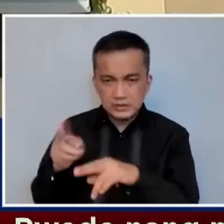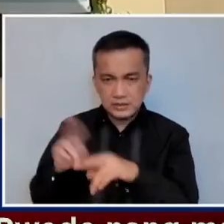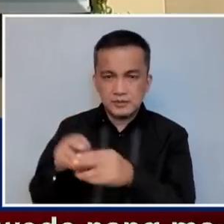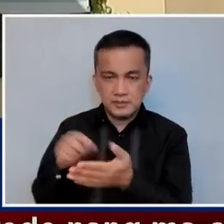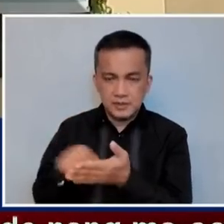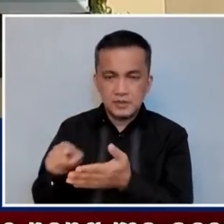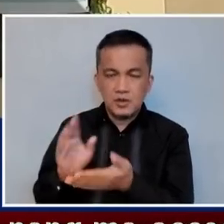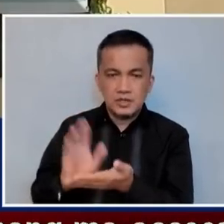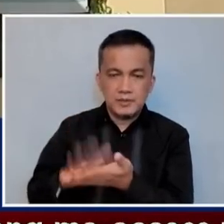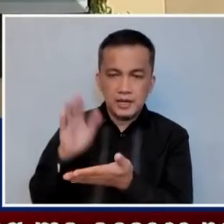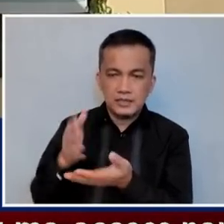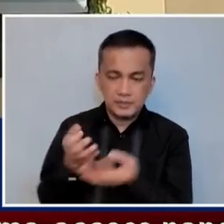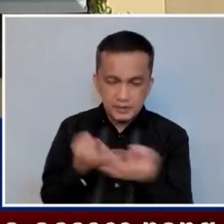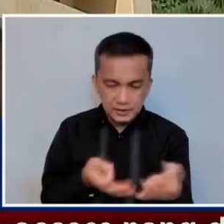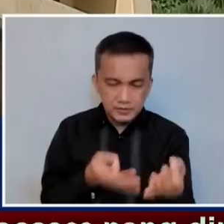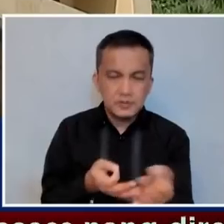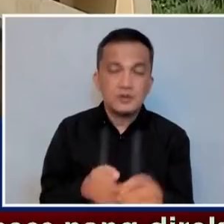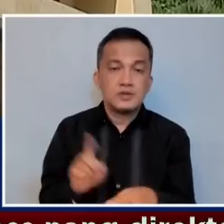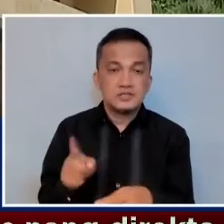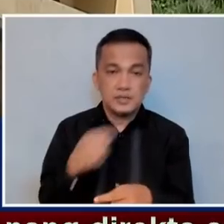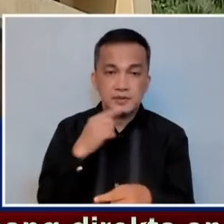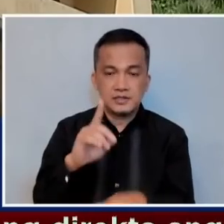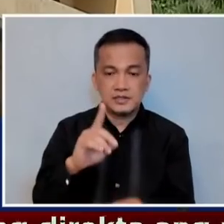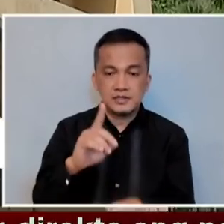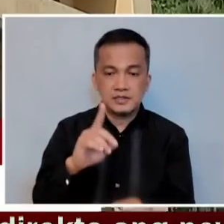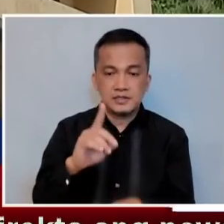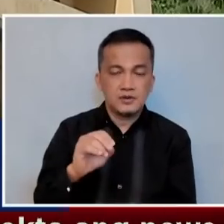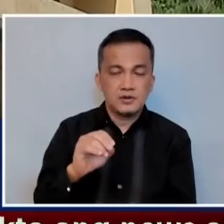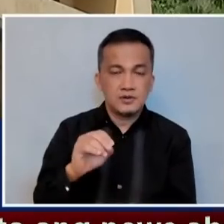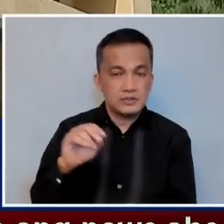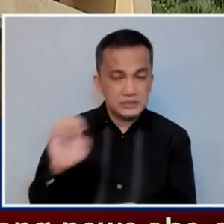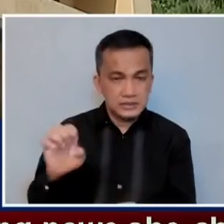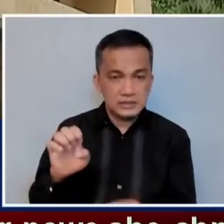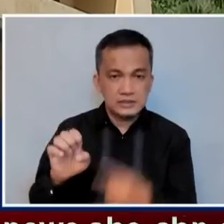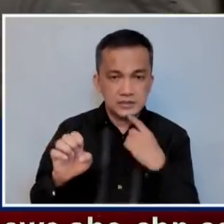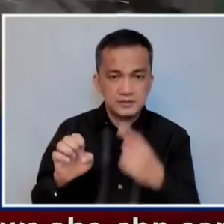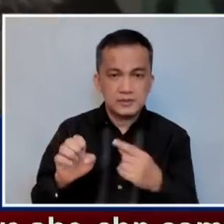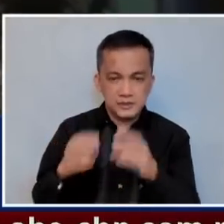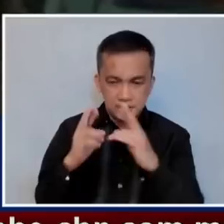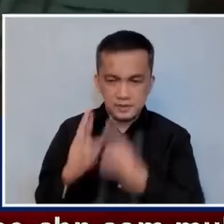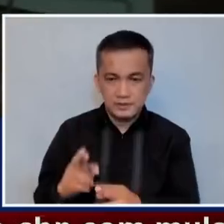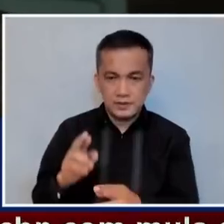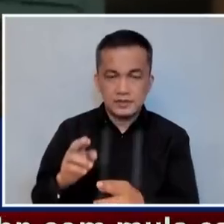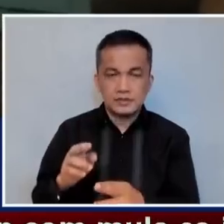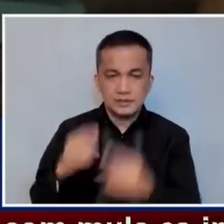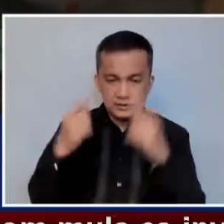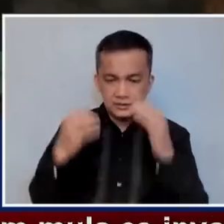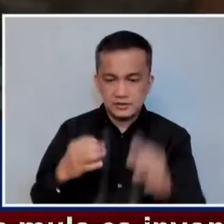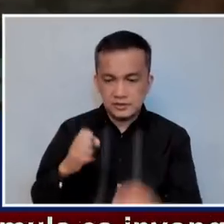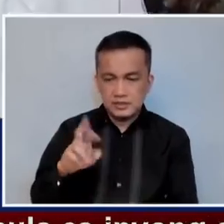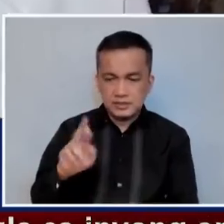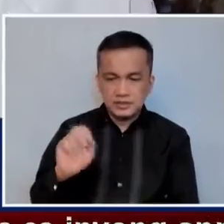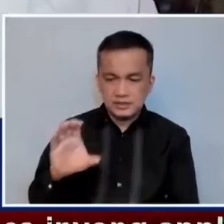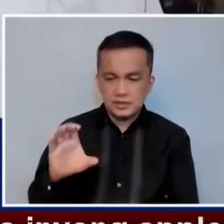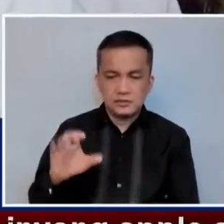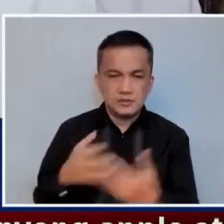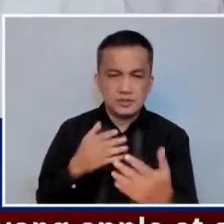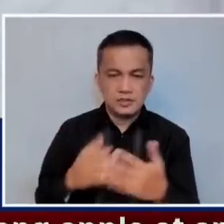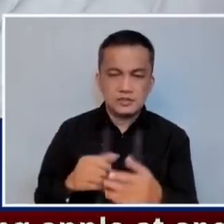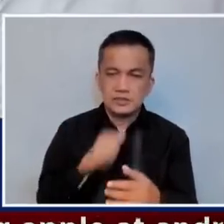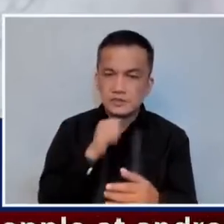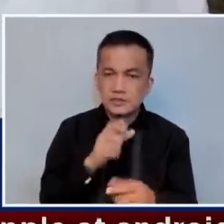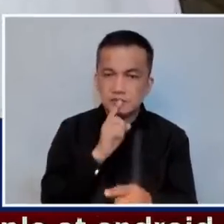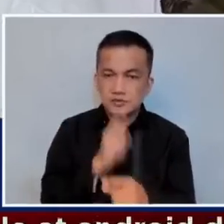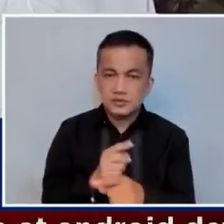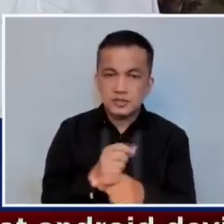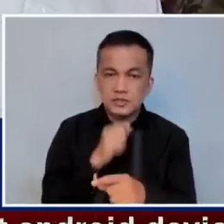panggatong. Pero para sa Department of Energy, dapat respetuhin ang pasya ng ERC kahit walang kasiguruhang hindi